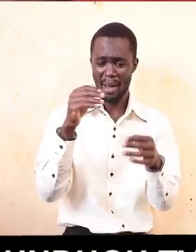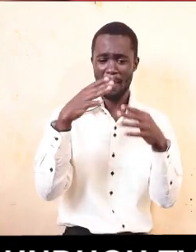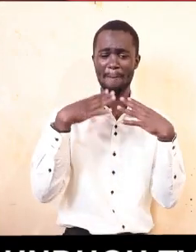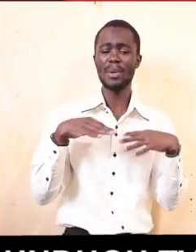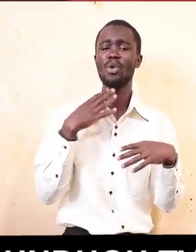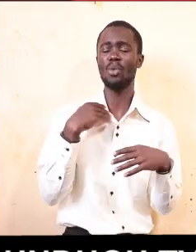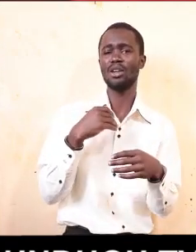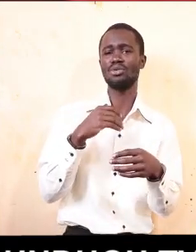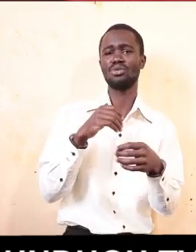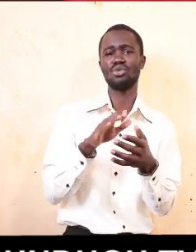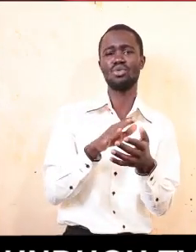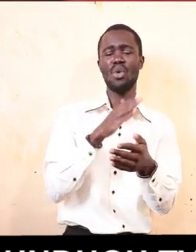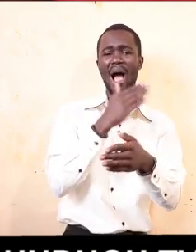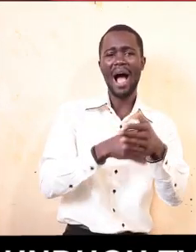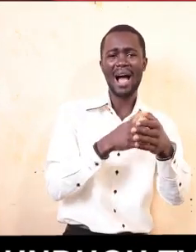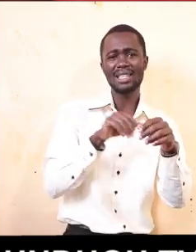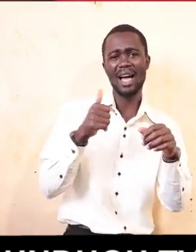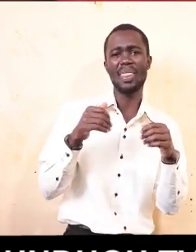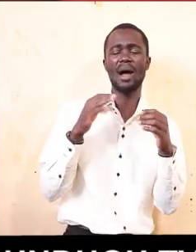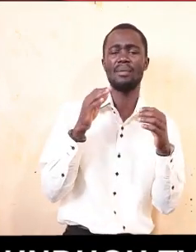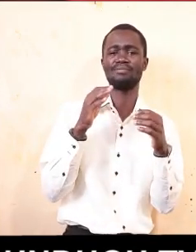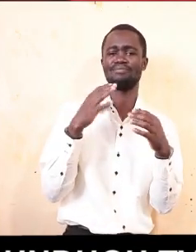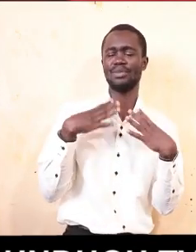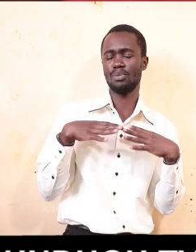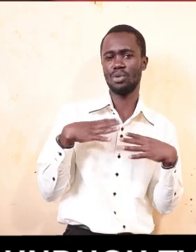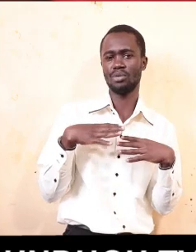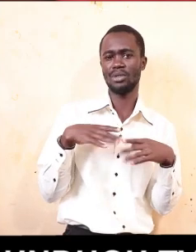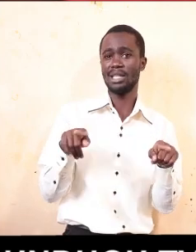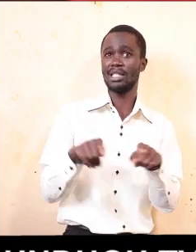mwenzake. Na ndiposa Mungu akamwambia Yoeli,